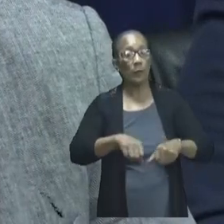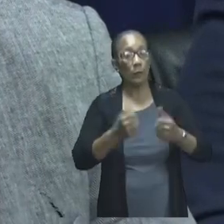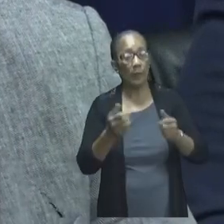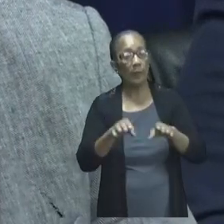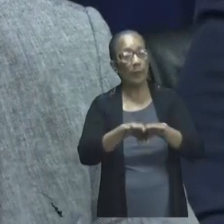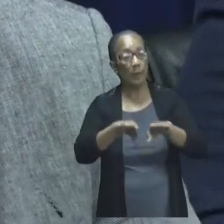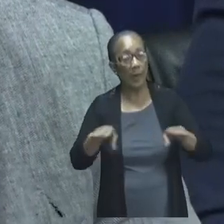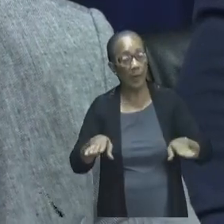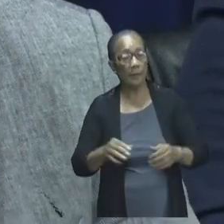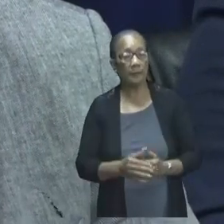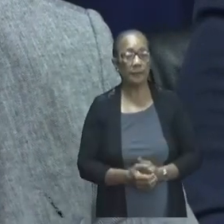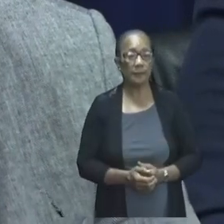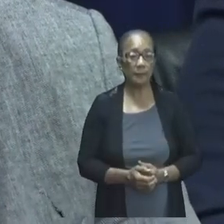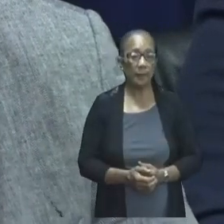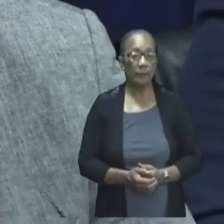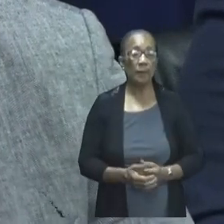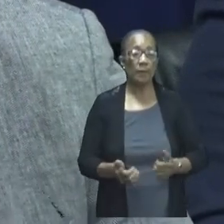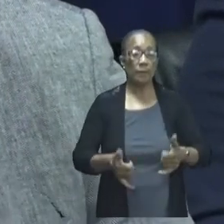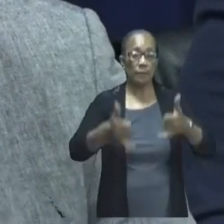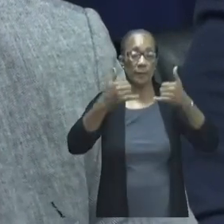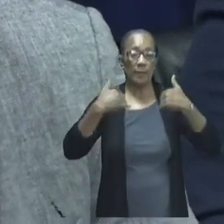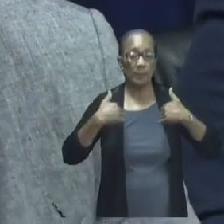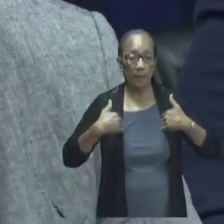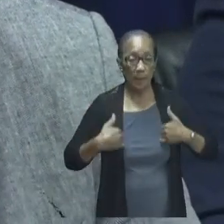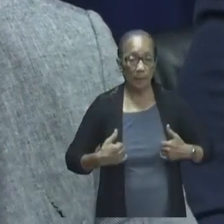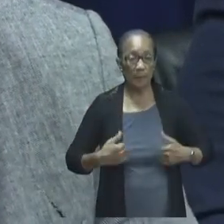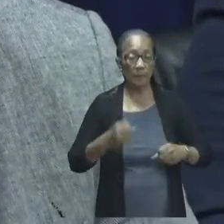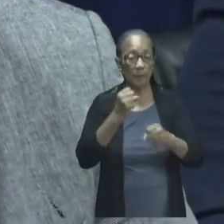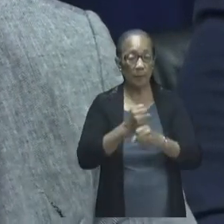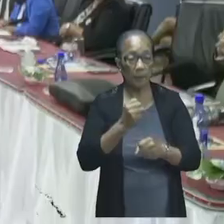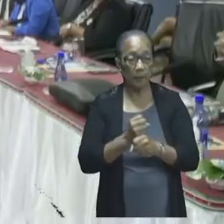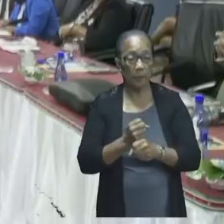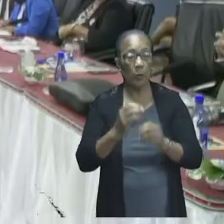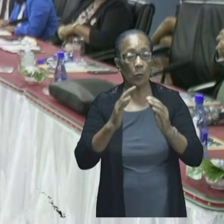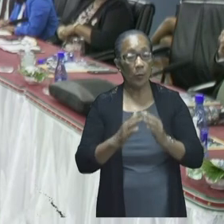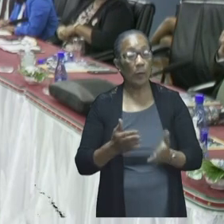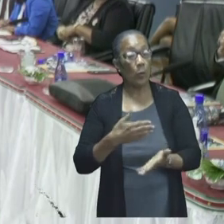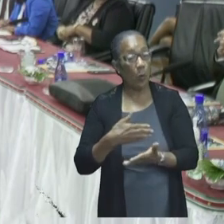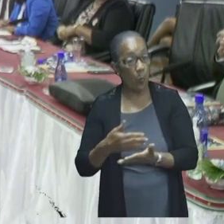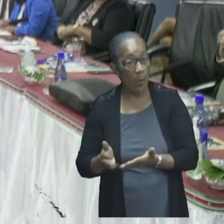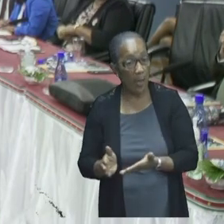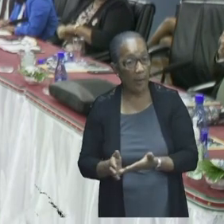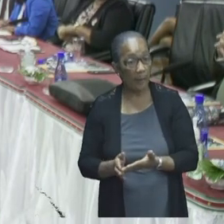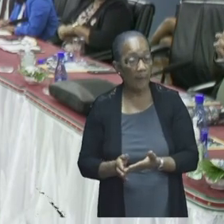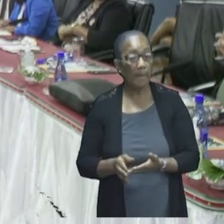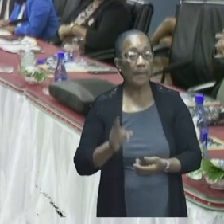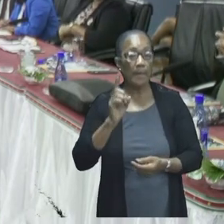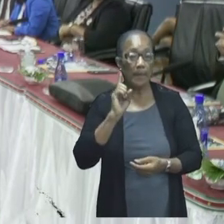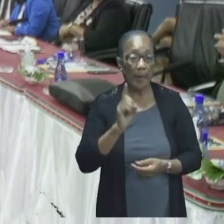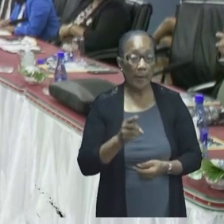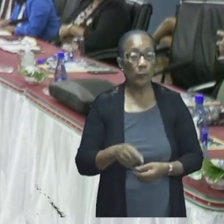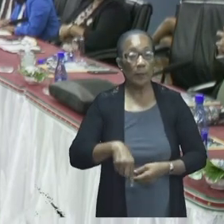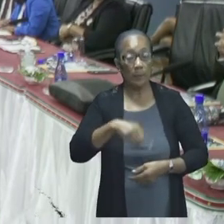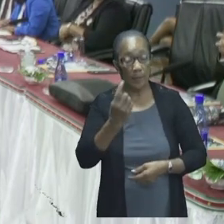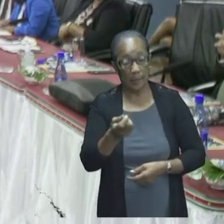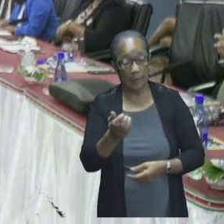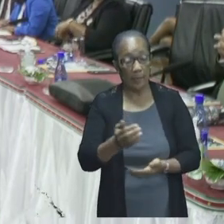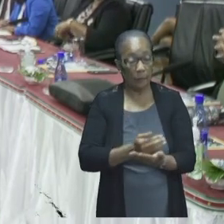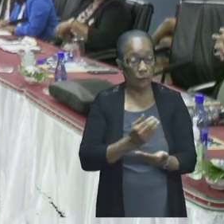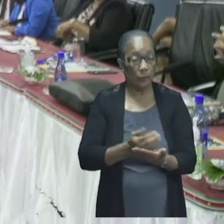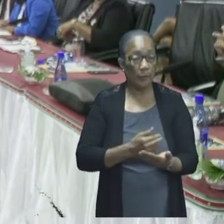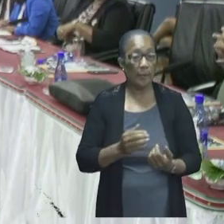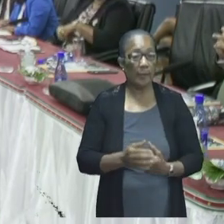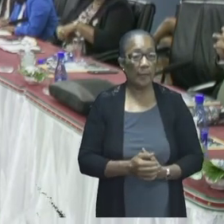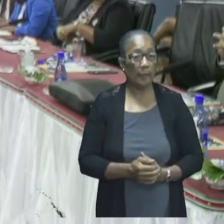is gebleken dat veel mensen de dienst willen verlaten mits zij in centen verkregen ik ga met minister van financieel gesprek om te kijken wat voor